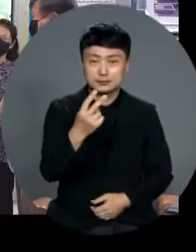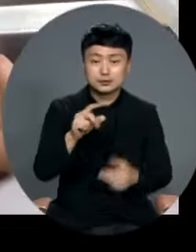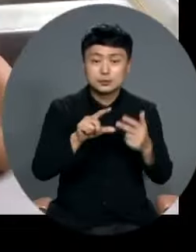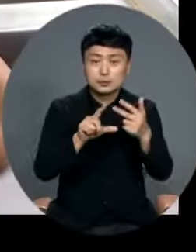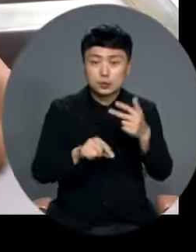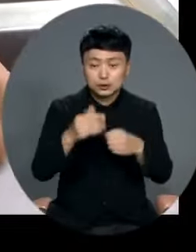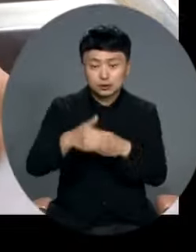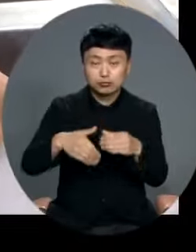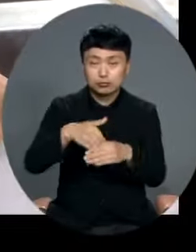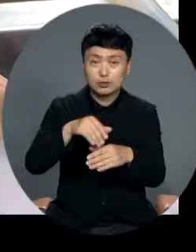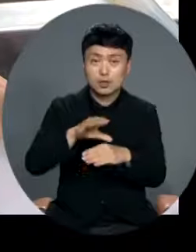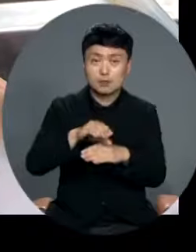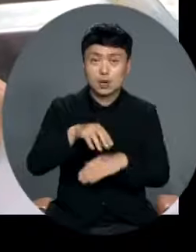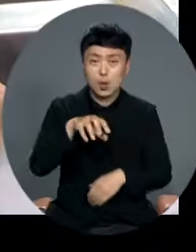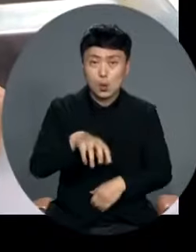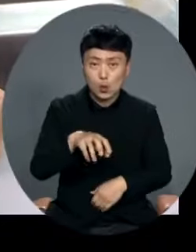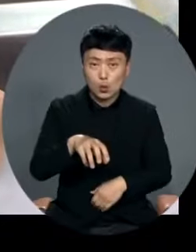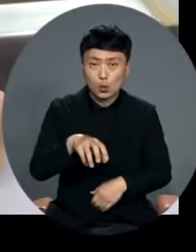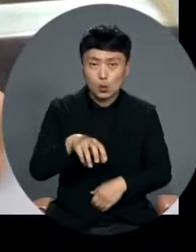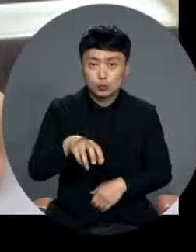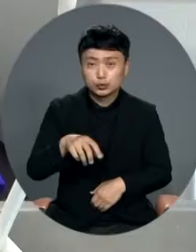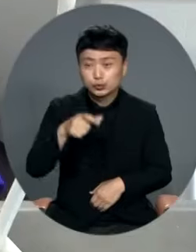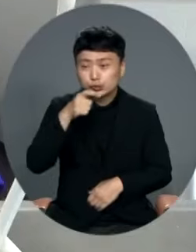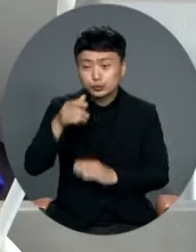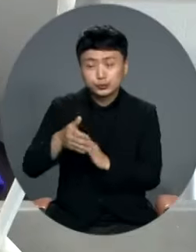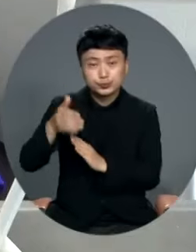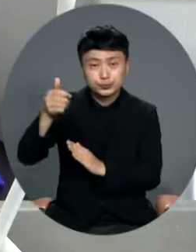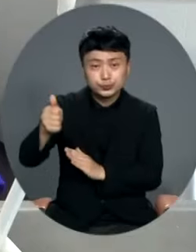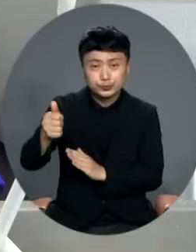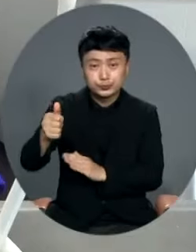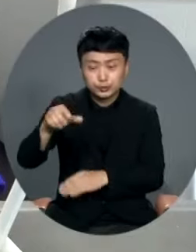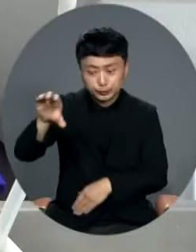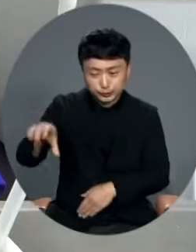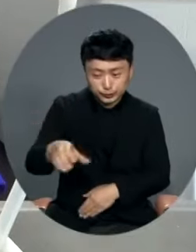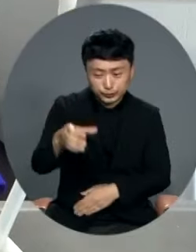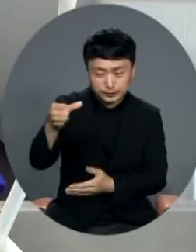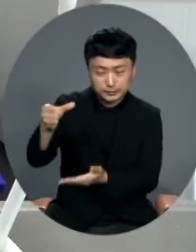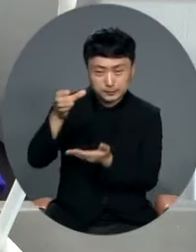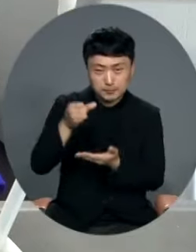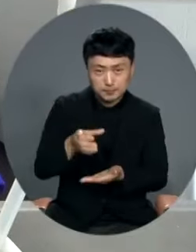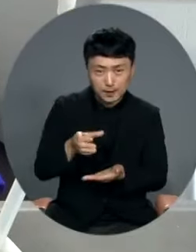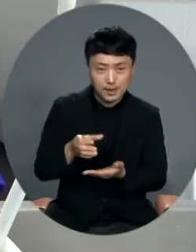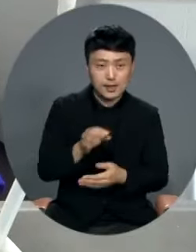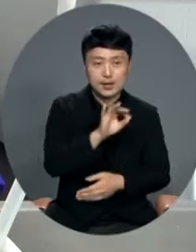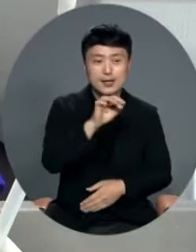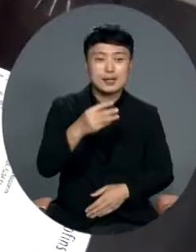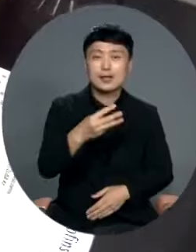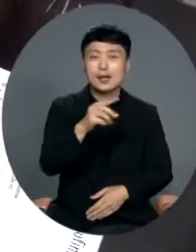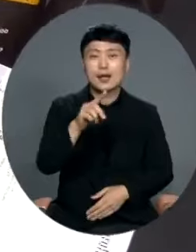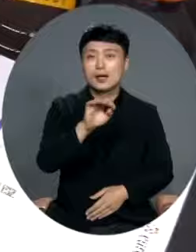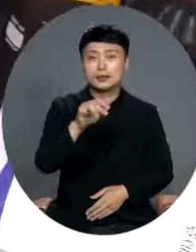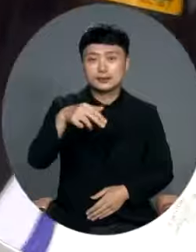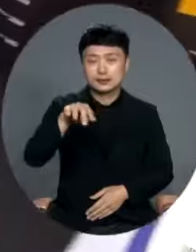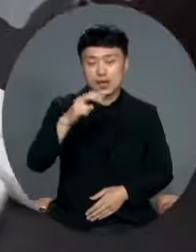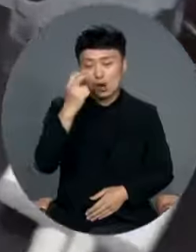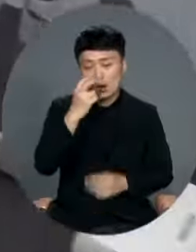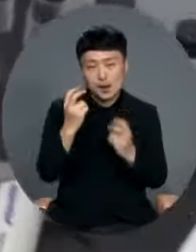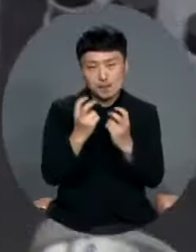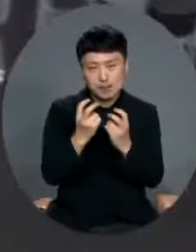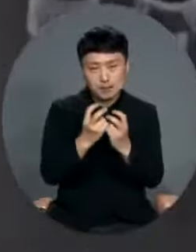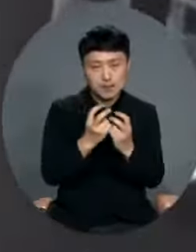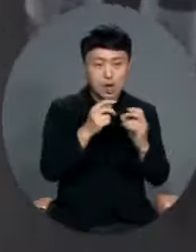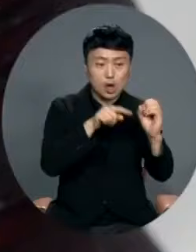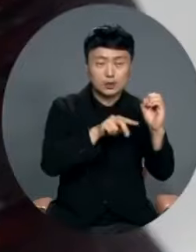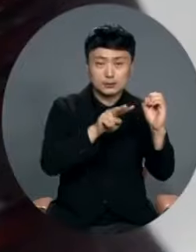7월 대구문화방송이 대구시 상수도사업본부로부터 제공받은 정수를 일라이자 검사를 한 결과